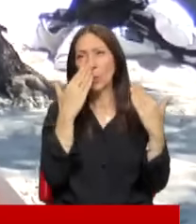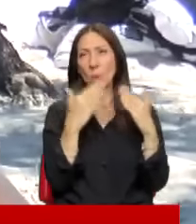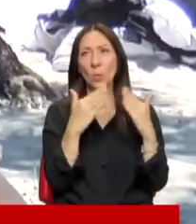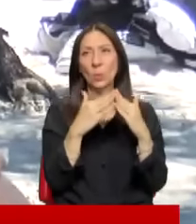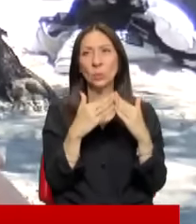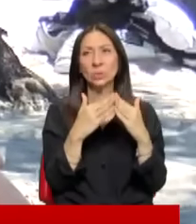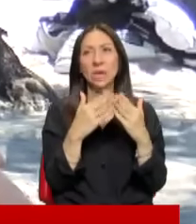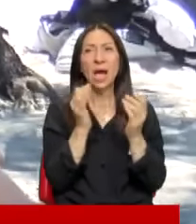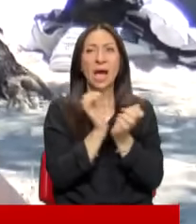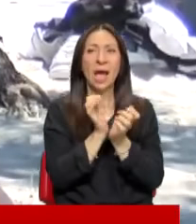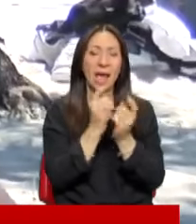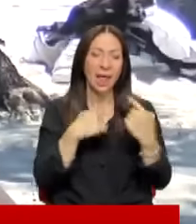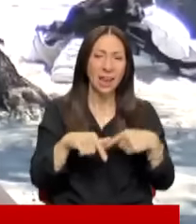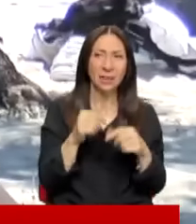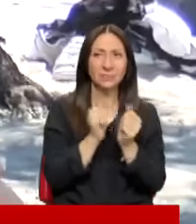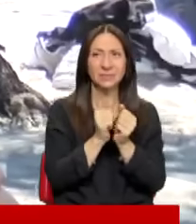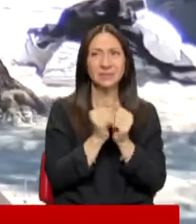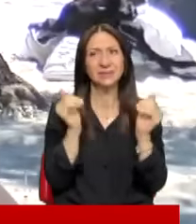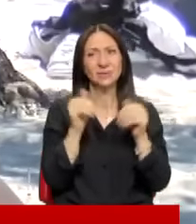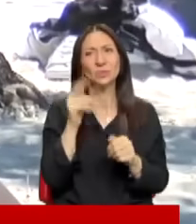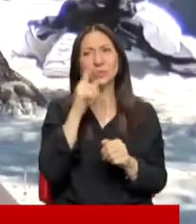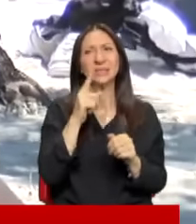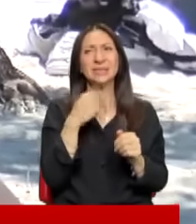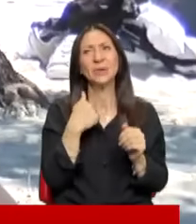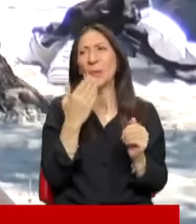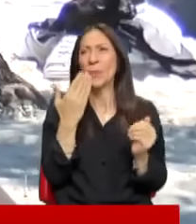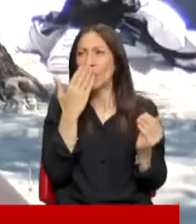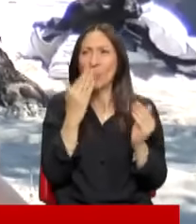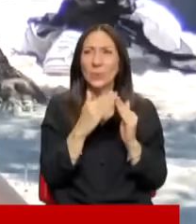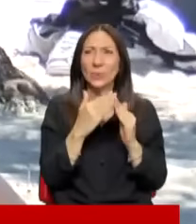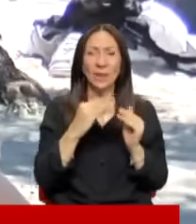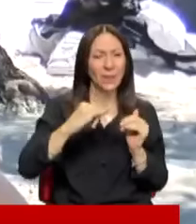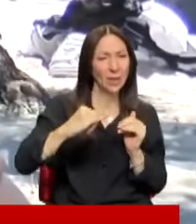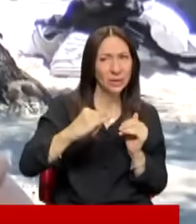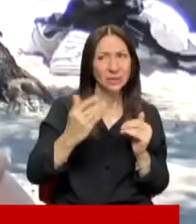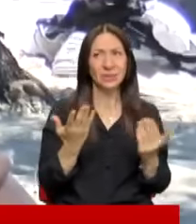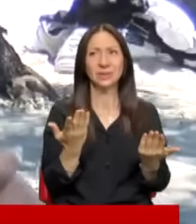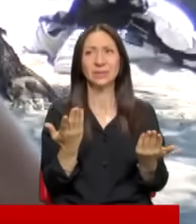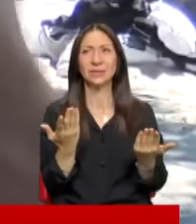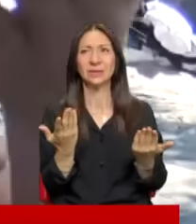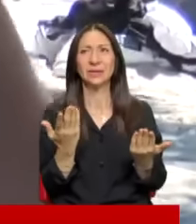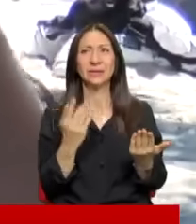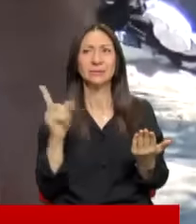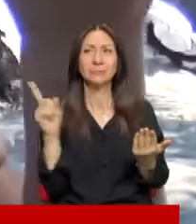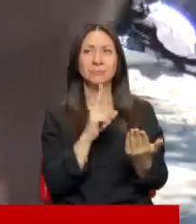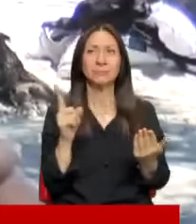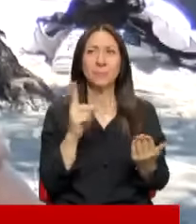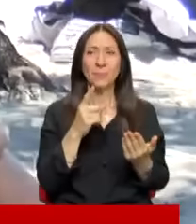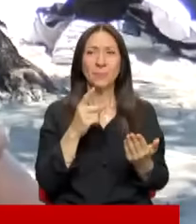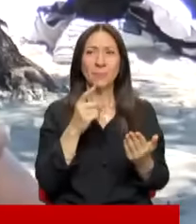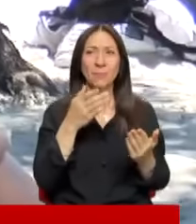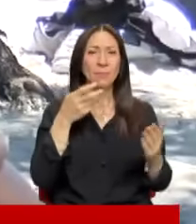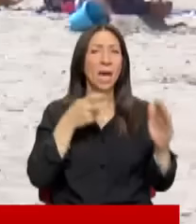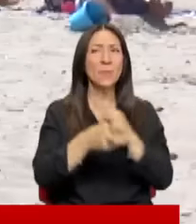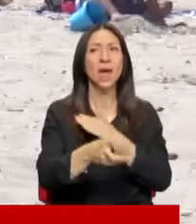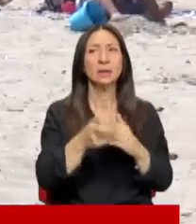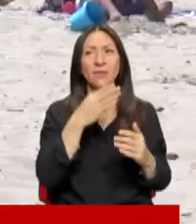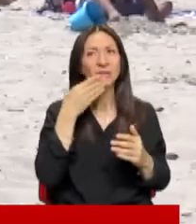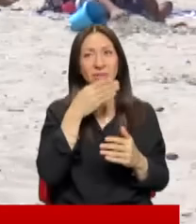müsait ya, hani aile olarak çoluk çocuk gelebiliyorsun. O yüzden cazip geliyor bana burası. Hem yakın, gidip gelmek Marmaray büyük bir